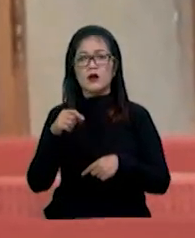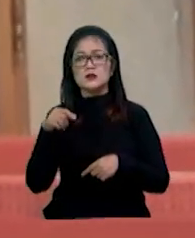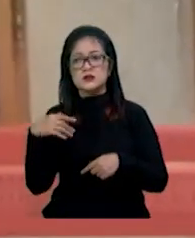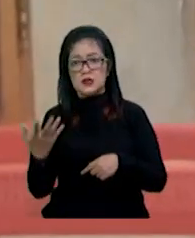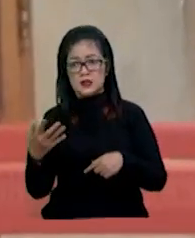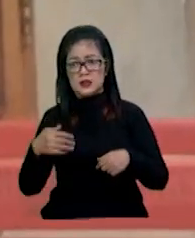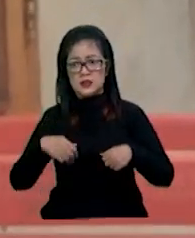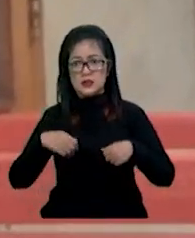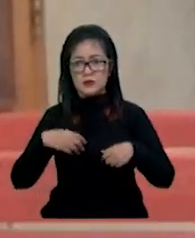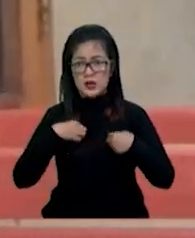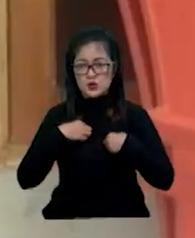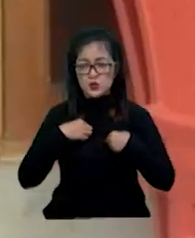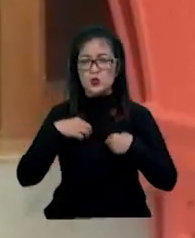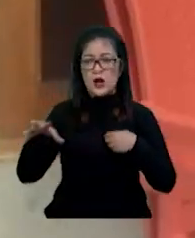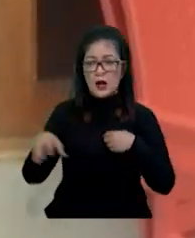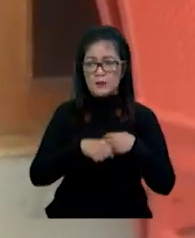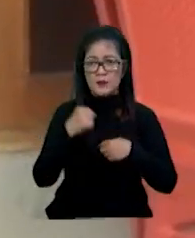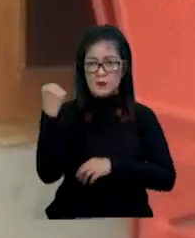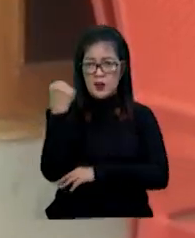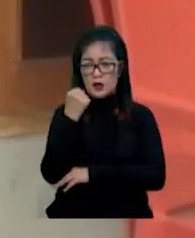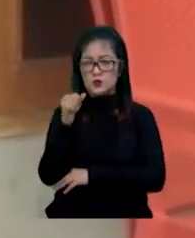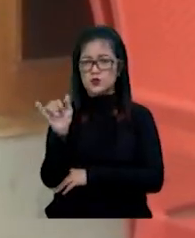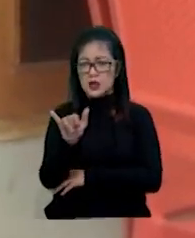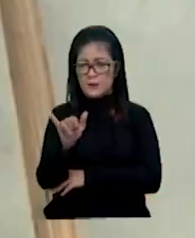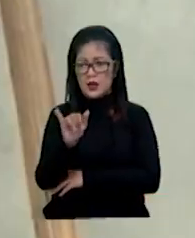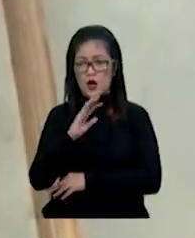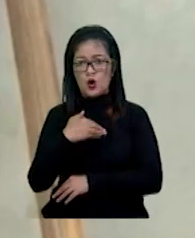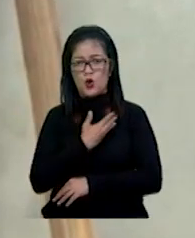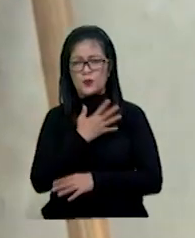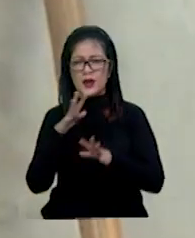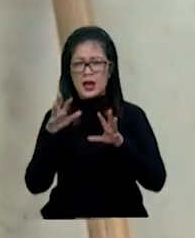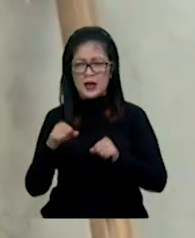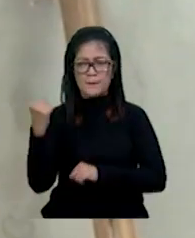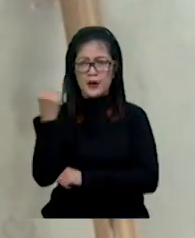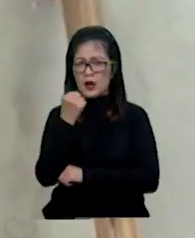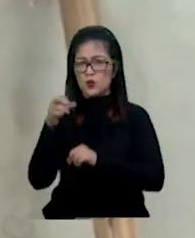dalam diduga dilakukan pelaku yang sama. Korban berharap pelaku bisa ditangkap sehingga